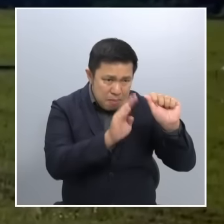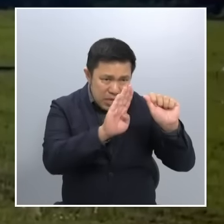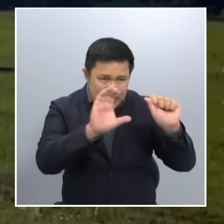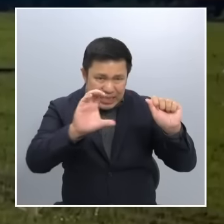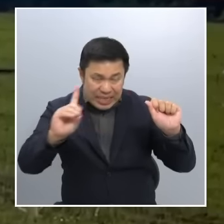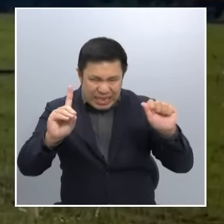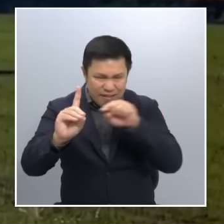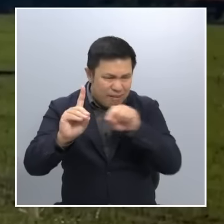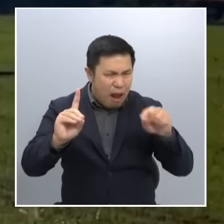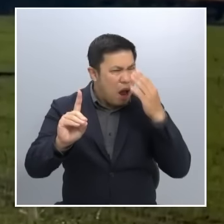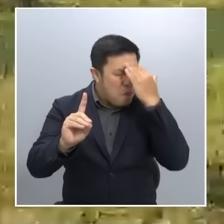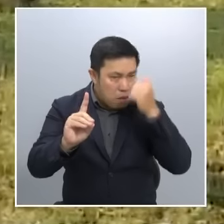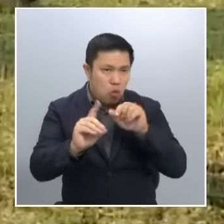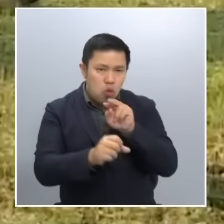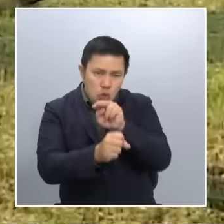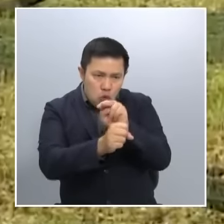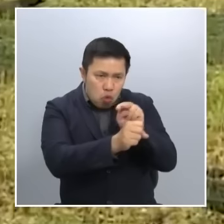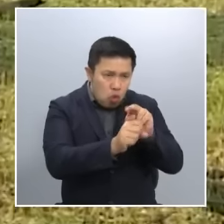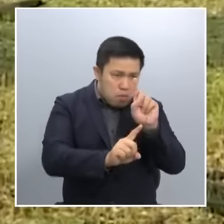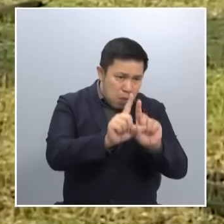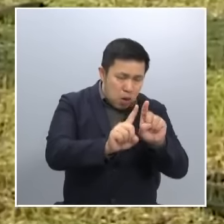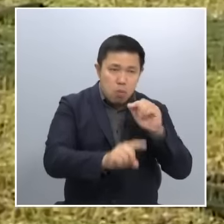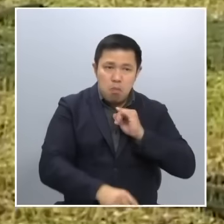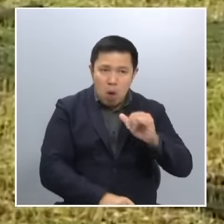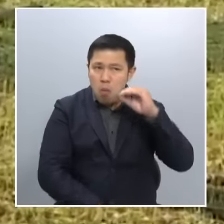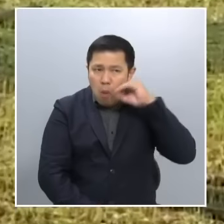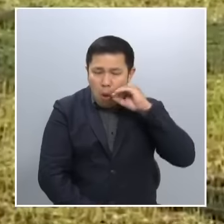การติดตามและประเมินภาวะทางจิตใจอย่างสม่ำเสม